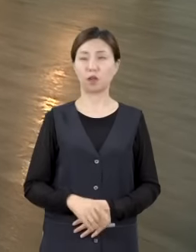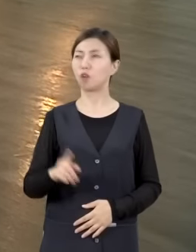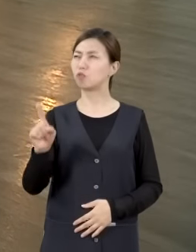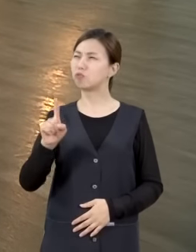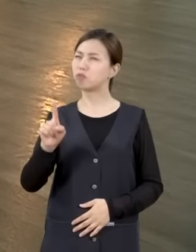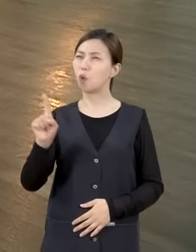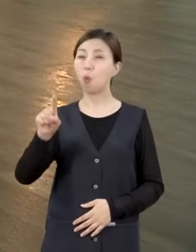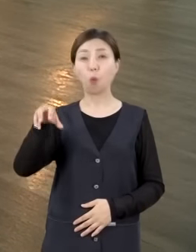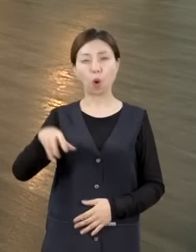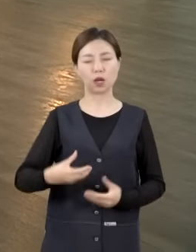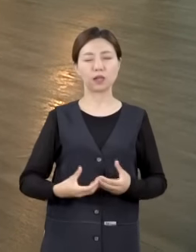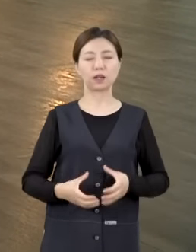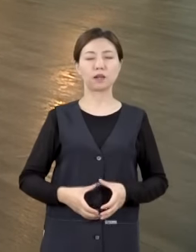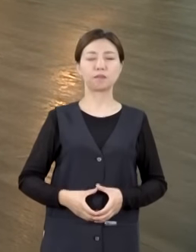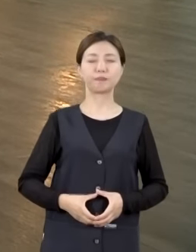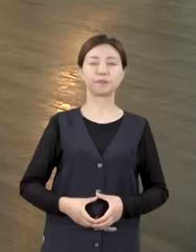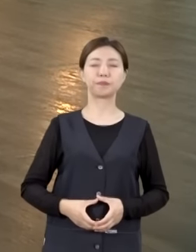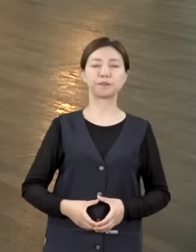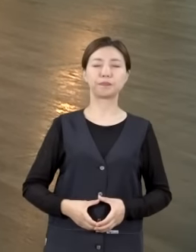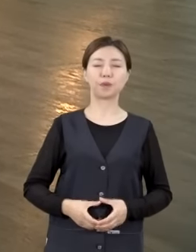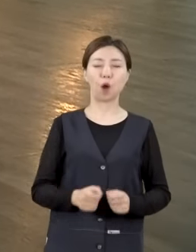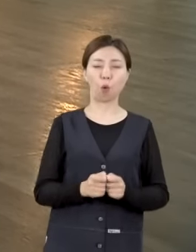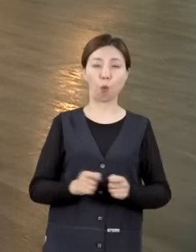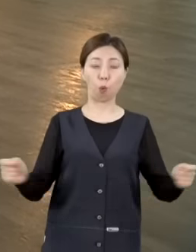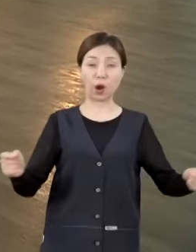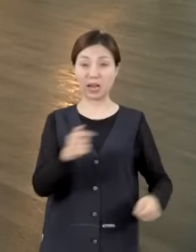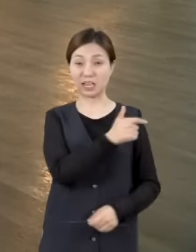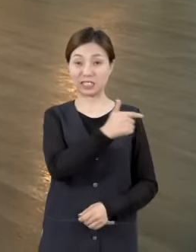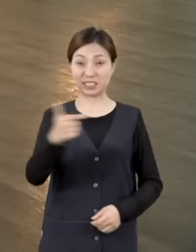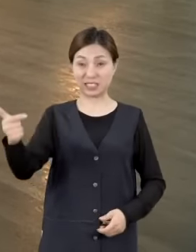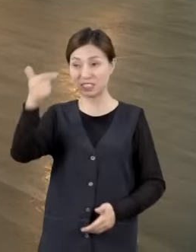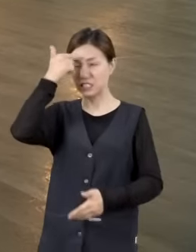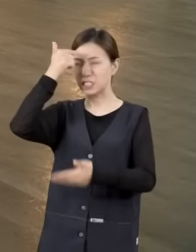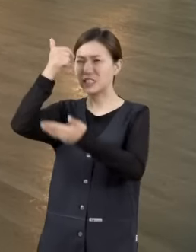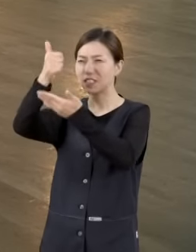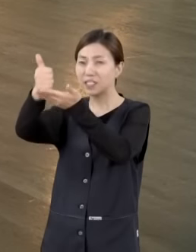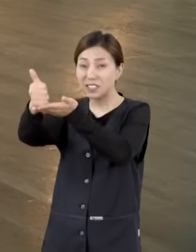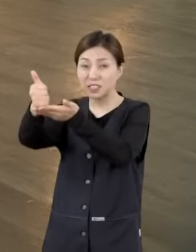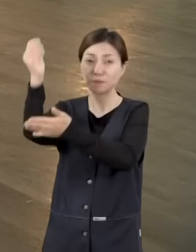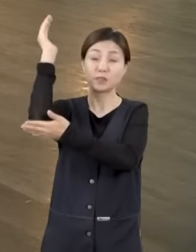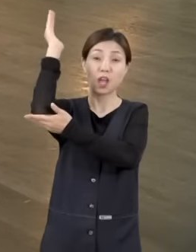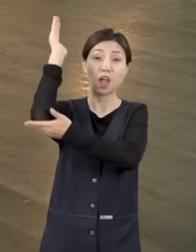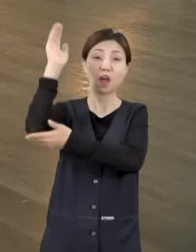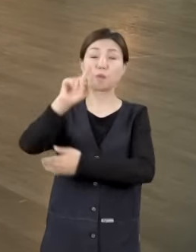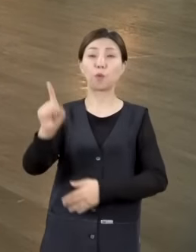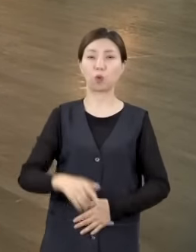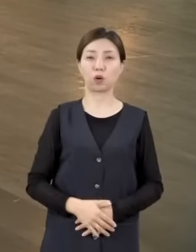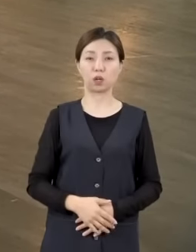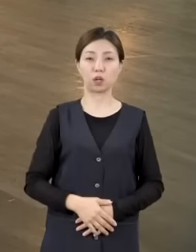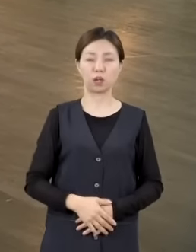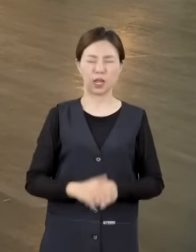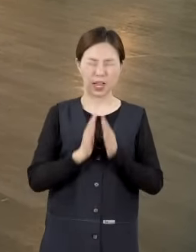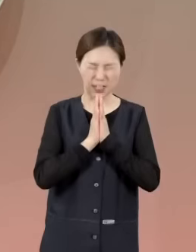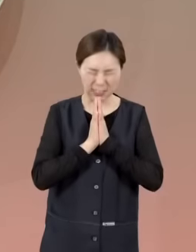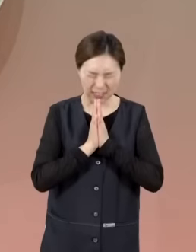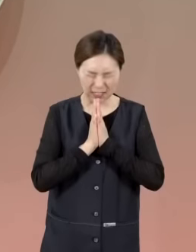기도해라 그래서 어느 참선을 오랫동안 하셨던 어느 큰 스은 뭐라고 표현하셨네요